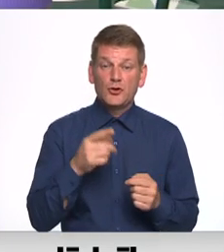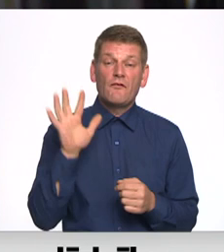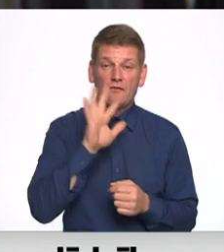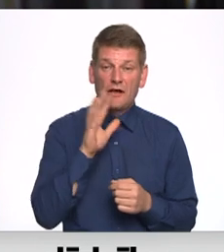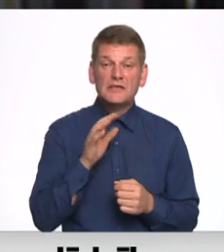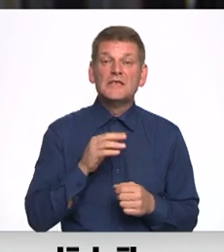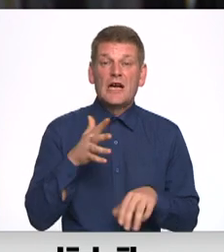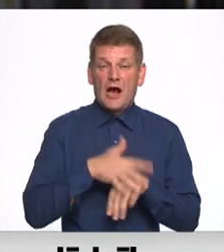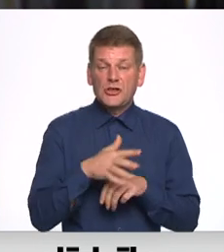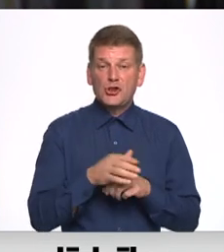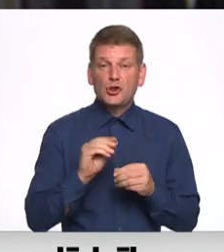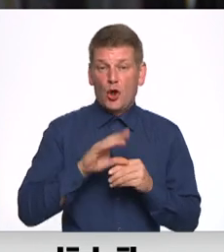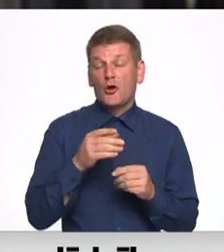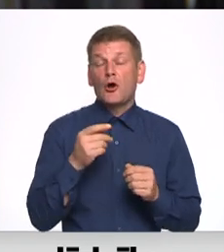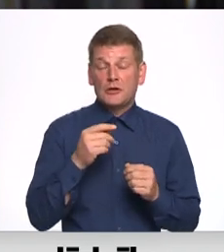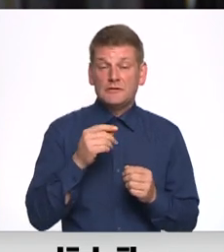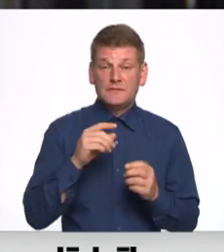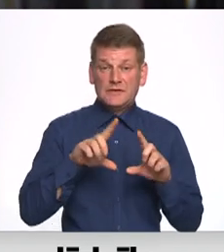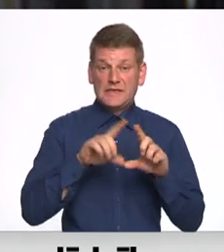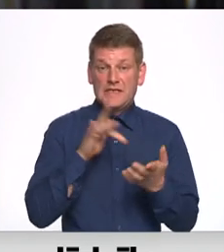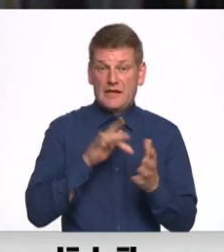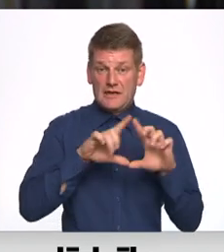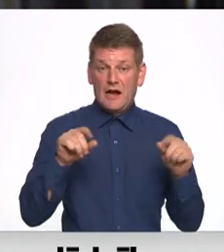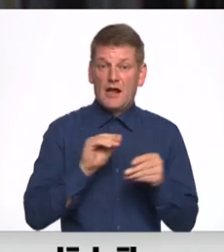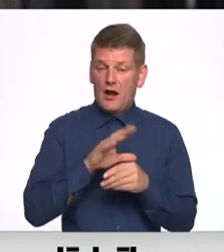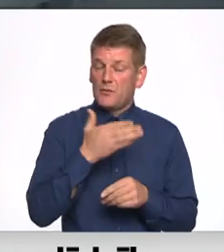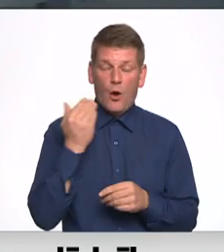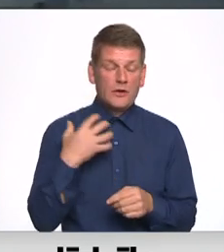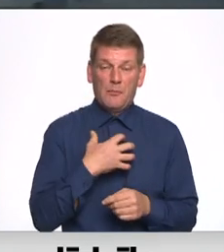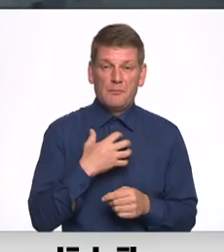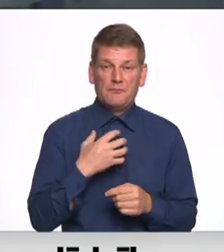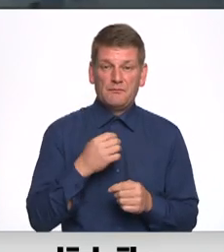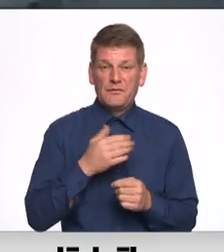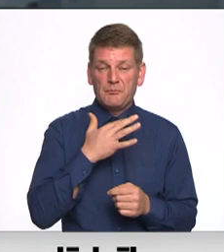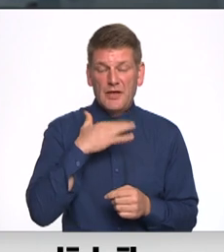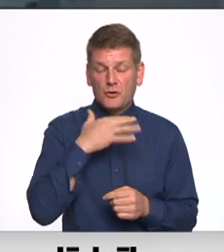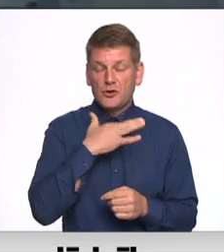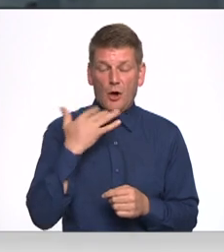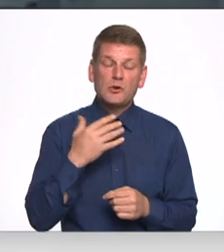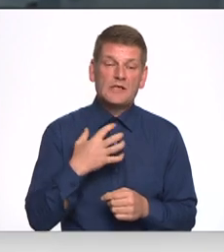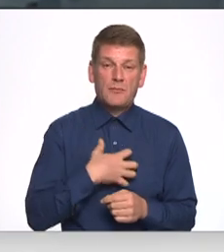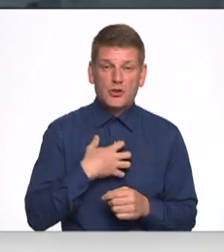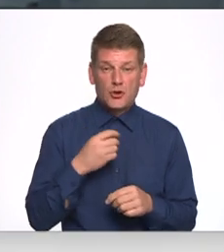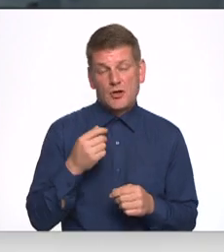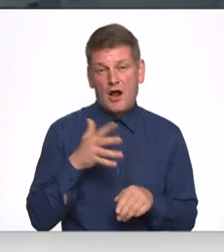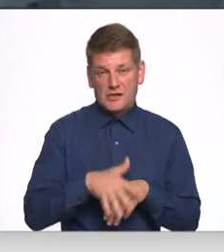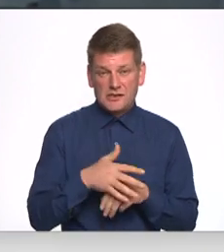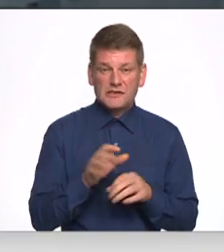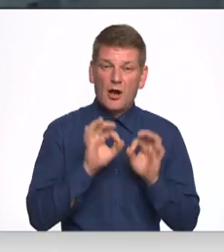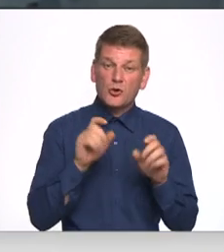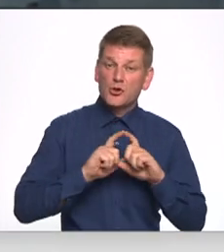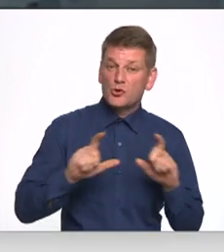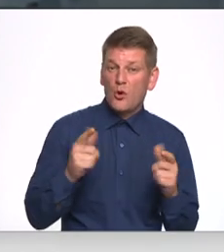asins donoru centra krājumā nav pietiekami daudz nepieciešamo asiņu. Sākoties skolas laikam tādam rudens